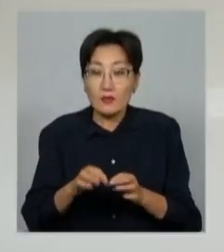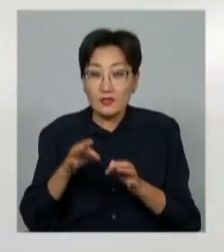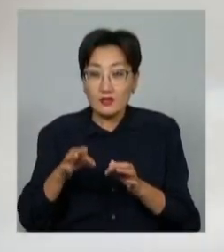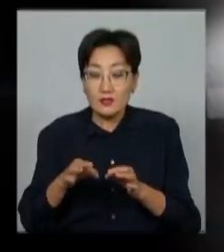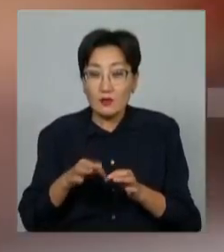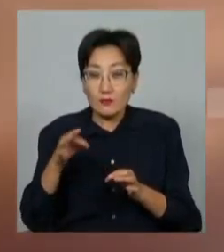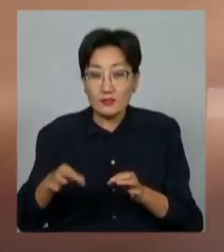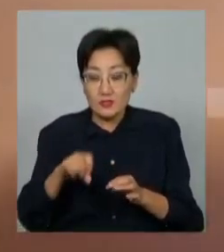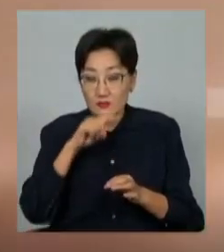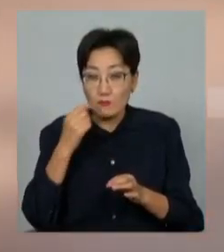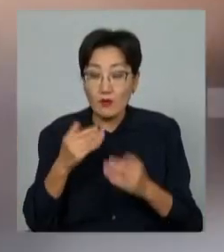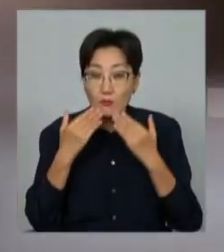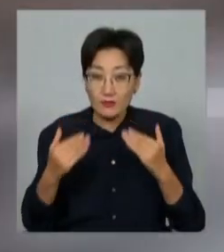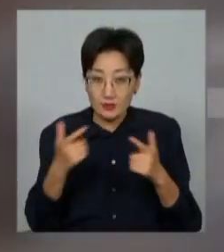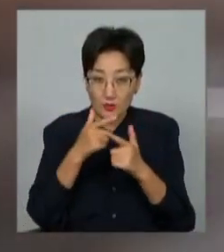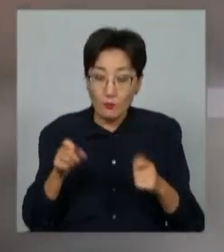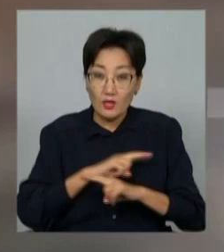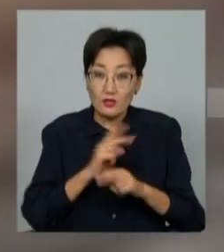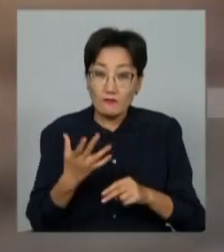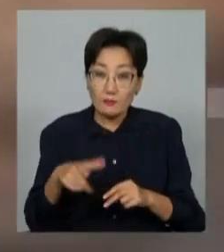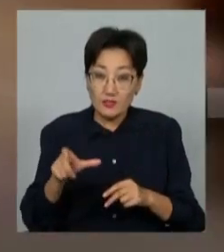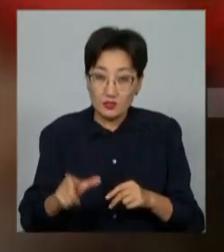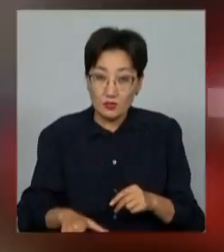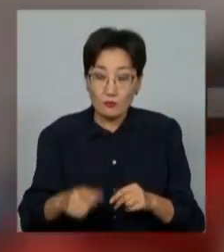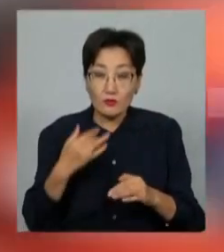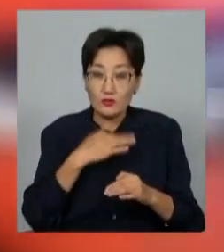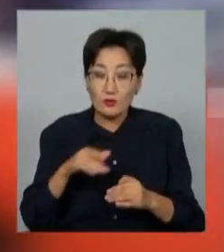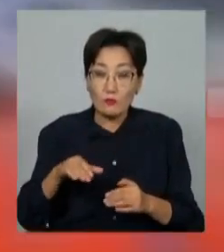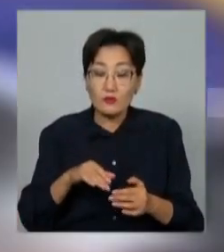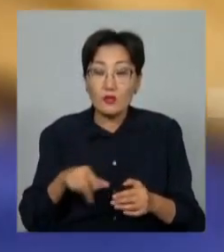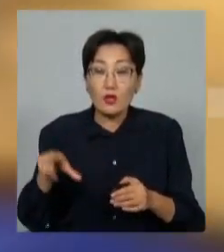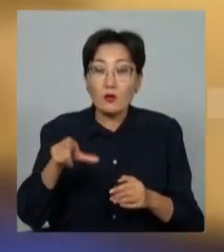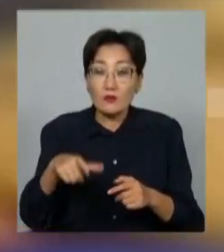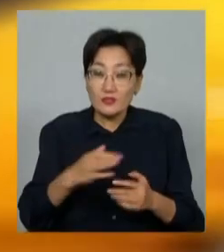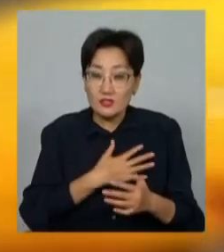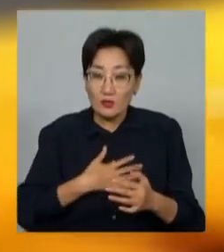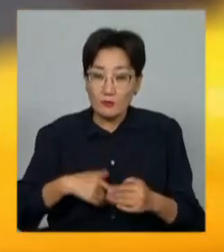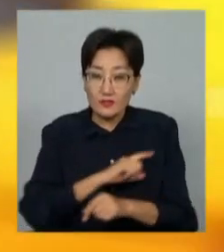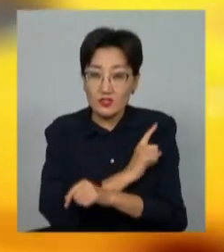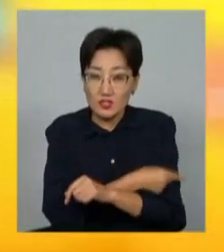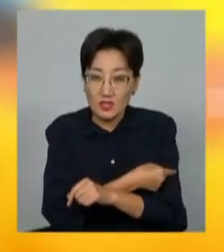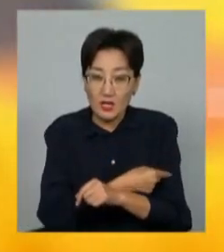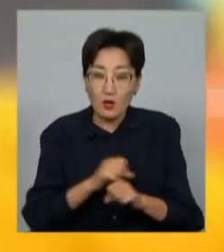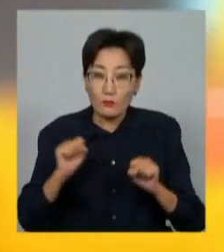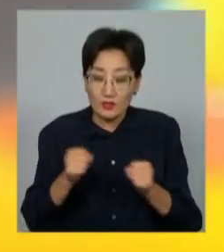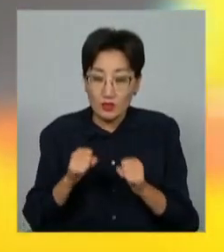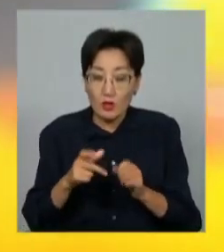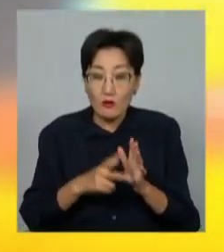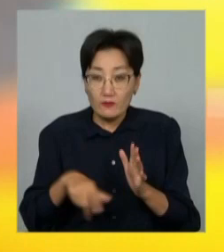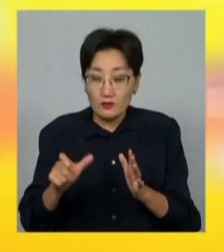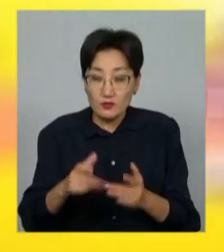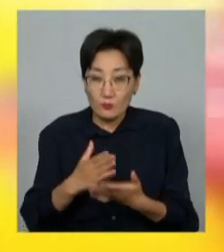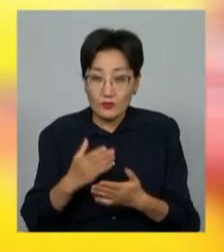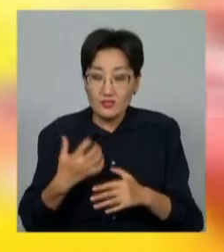с России. По последним данным, погибли 5 человек. Многие альпинисты получили травмы и сильные обморожения. 8 человек